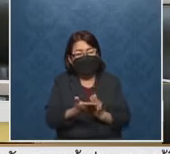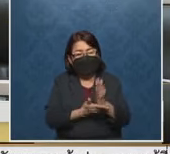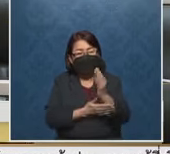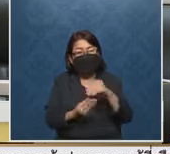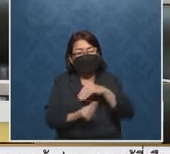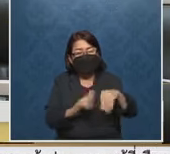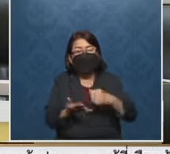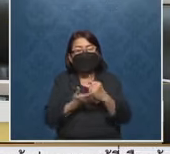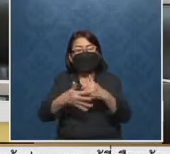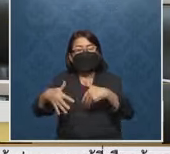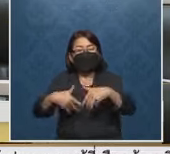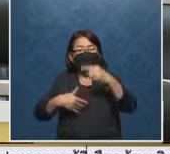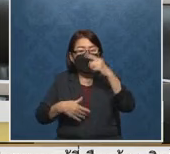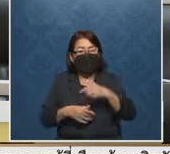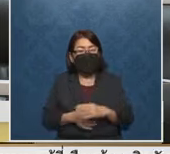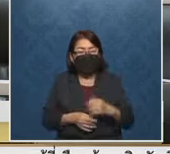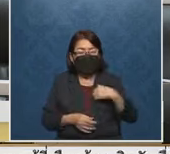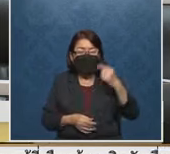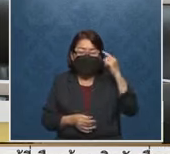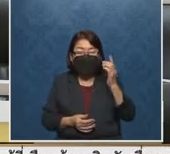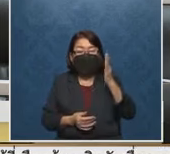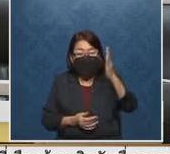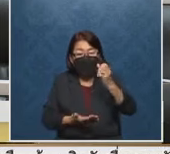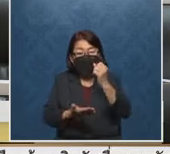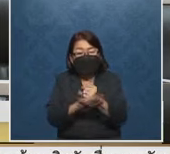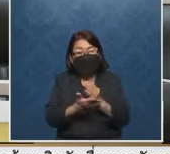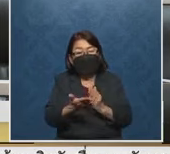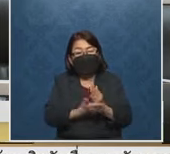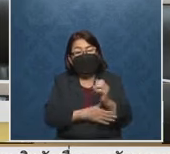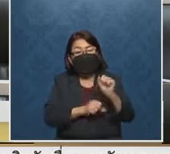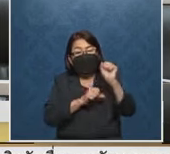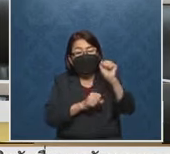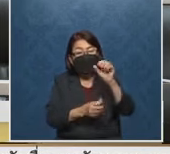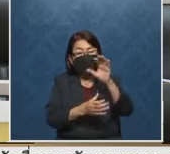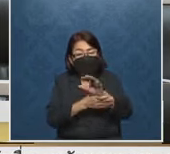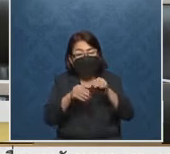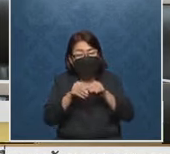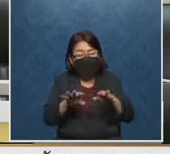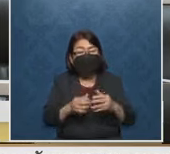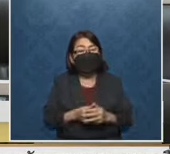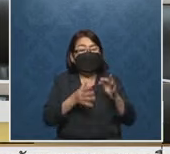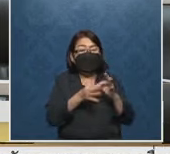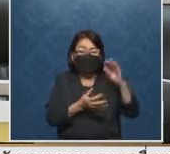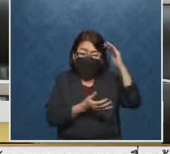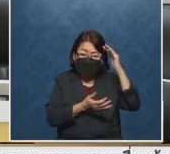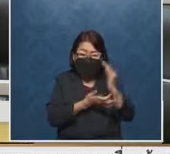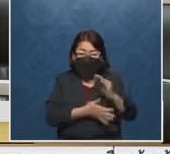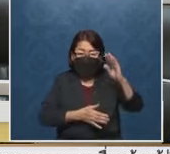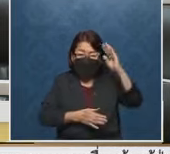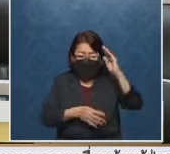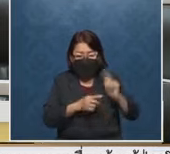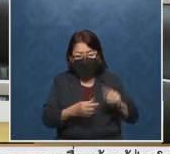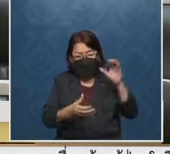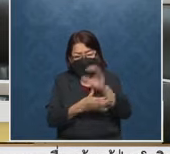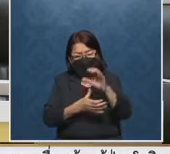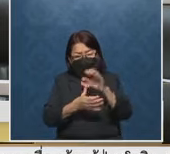คิดว่าหลังจากที่กฎหมายฉบับนี้ได้ออกไปแล้วพฤติกรรมการซ้อมทรมานหรือบังคับให้บุคคลสูญหาย